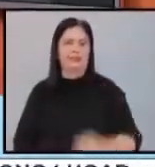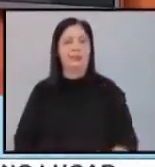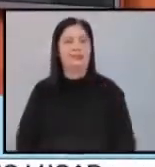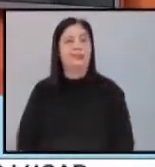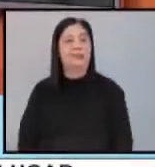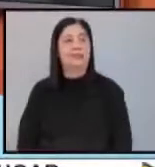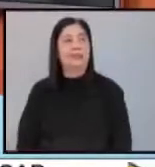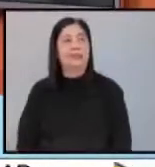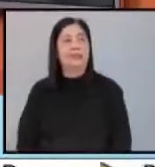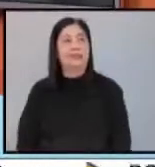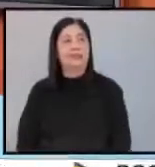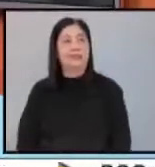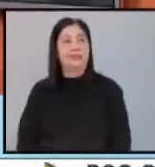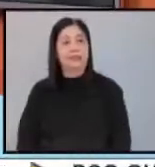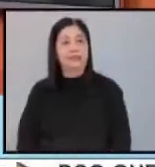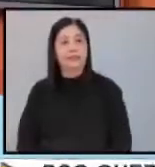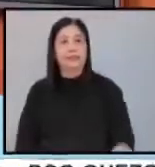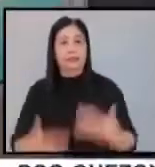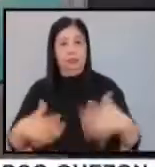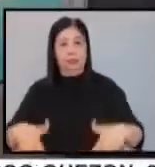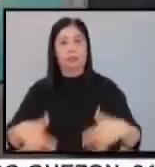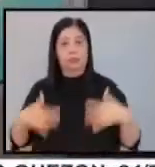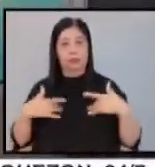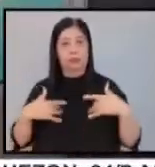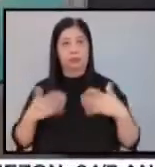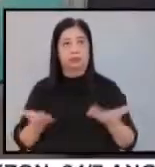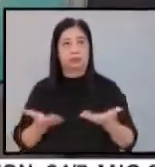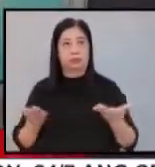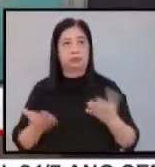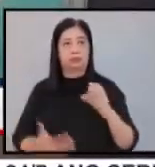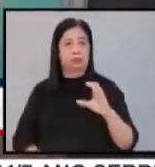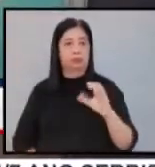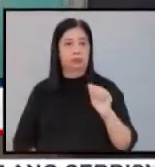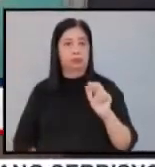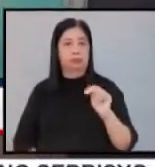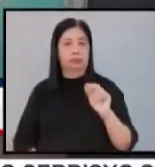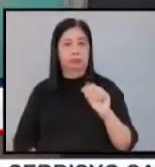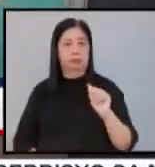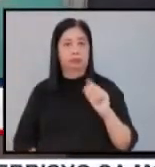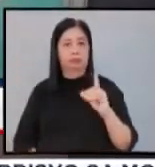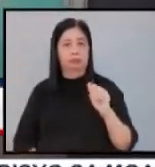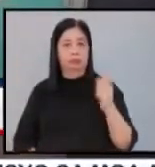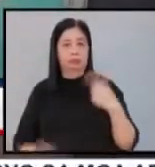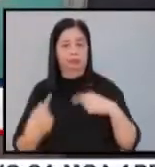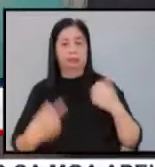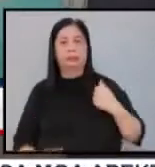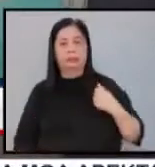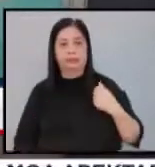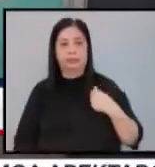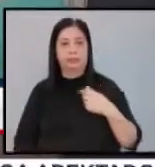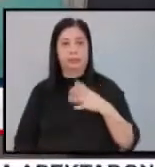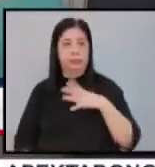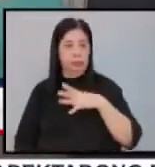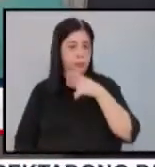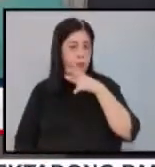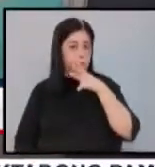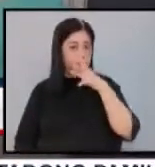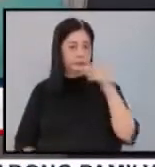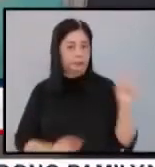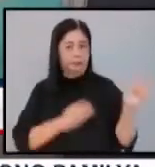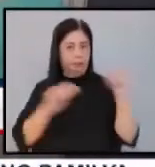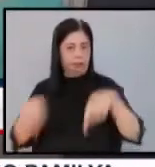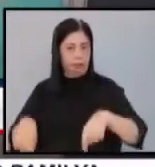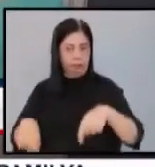Yung buhay namin sa Canada, like anything else, my mom and dad actually immigrated to Canada when I